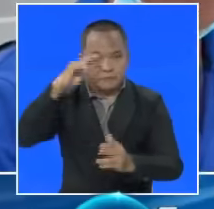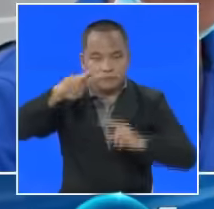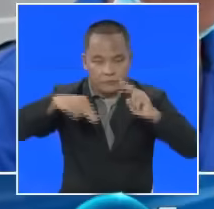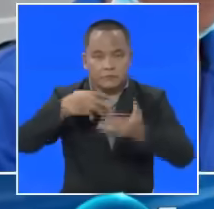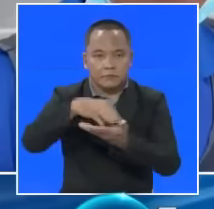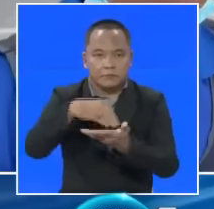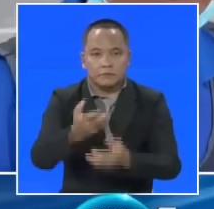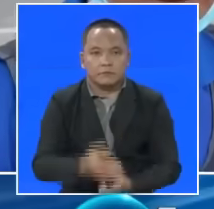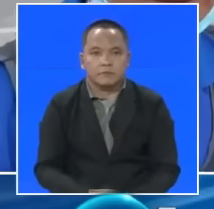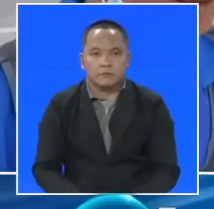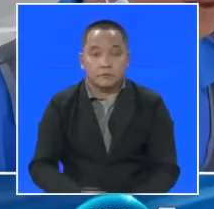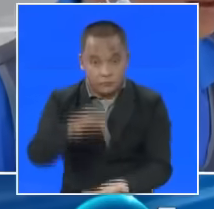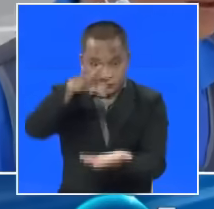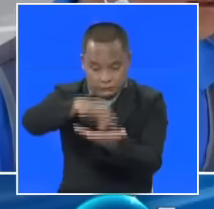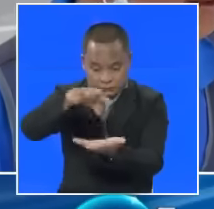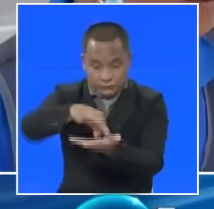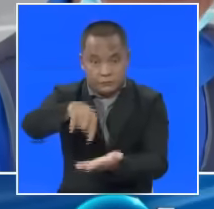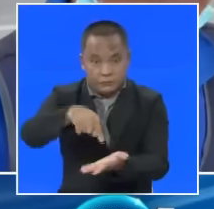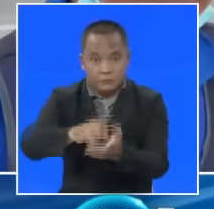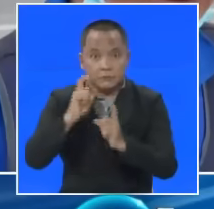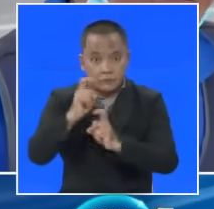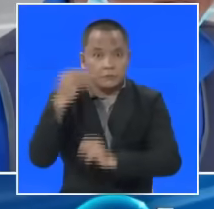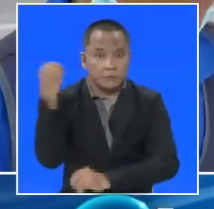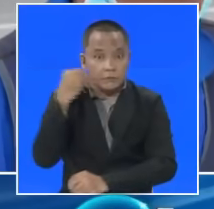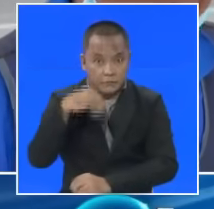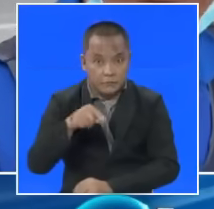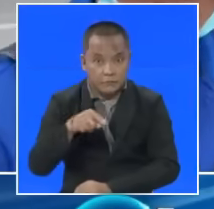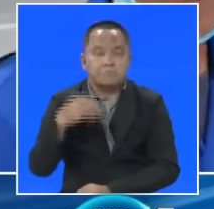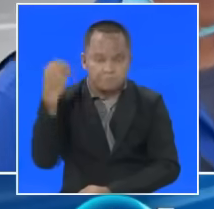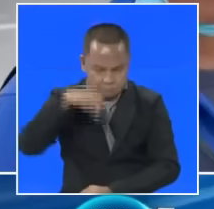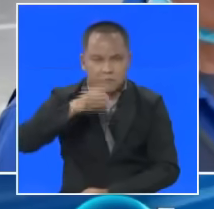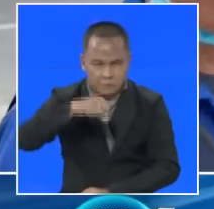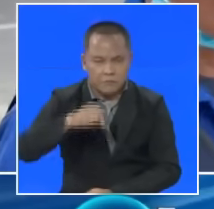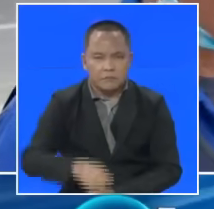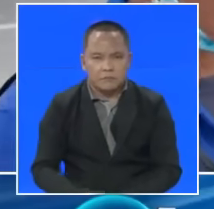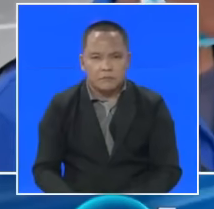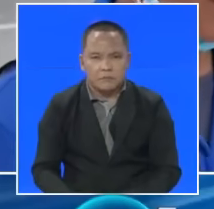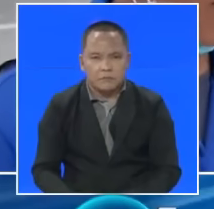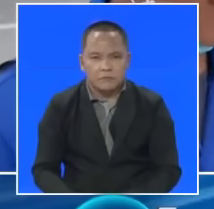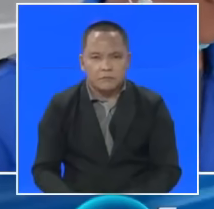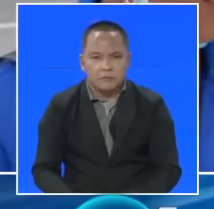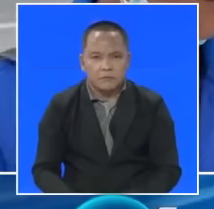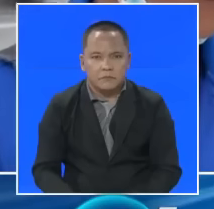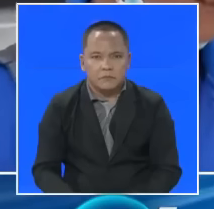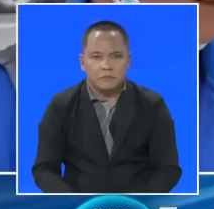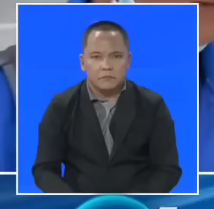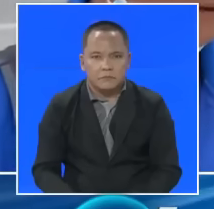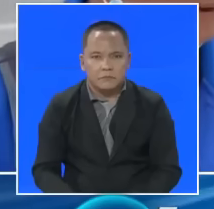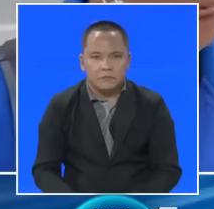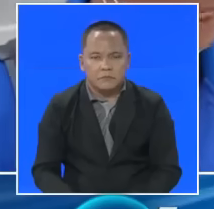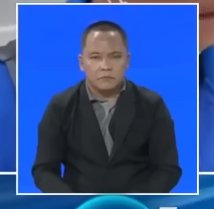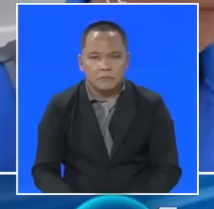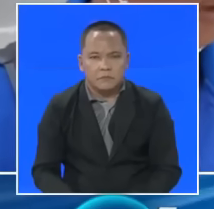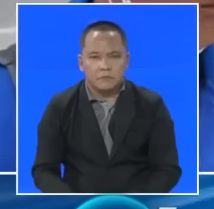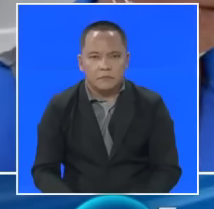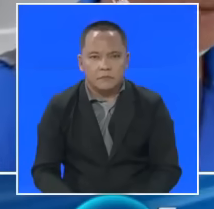ค่ะ แล้วจุดนี้เกิดอุบัติเหตุบ่อยไหม บ่อยบ่อยมากเนื่องจากว่าหนึ่ง